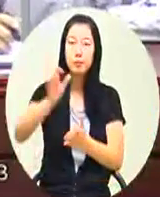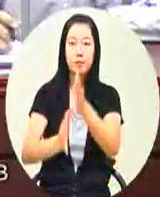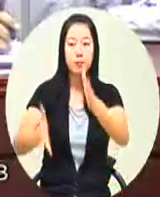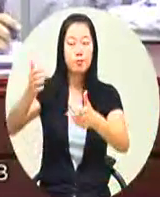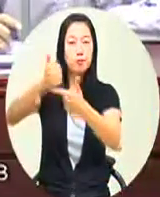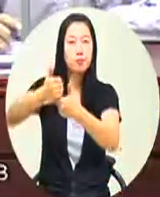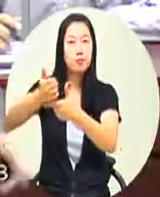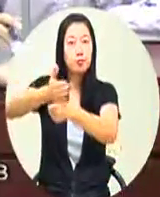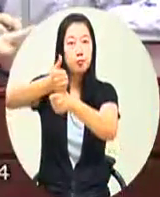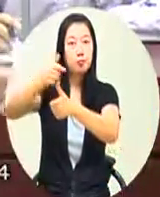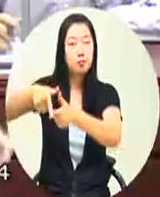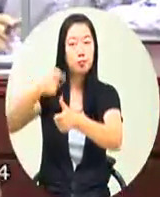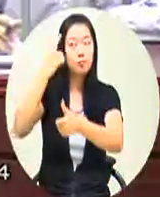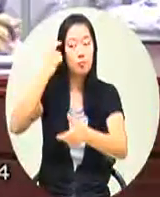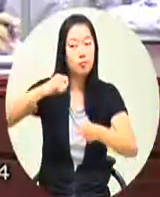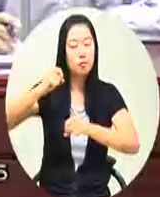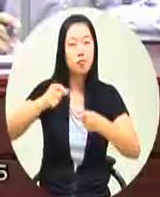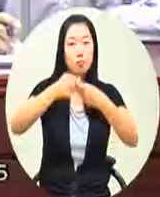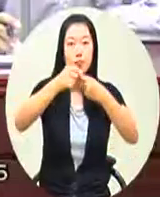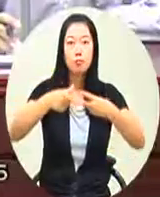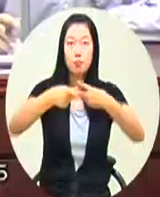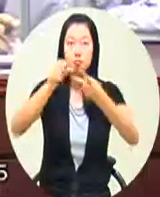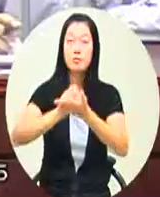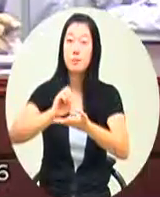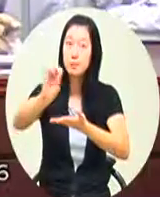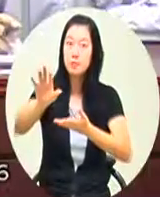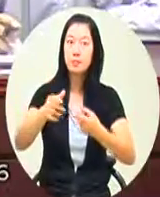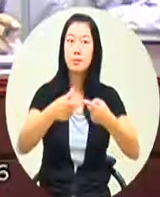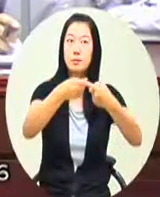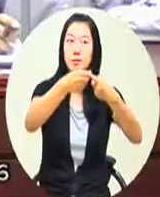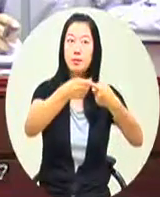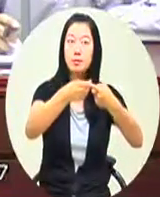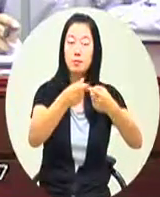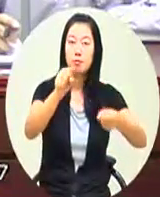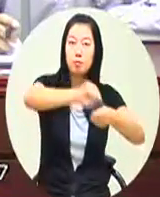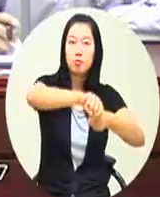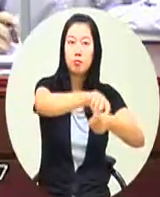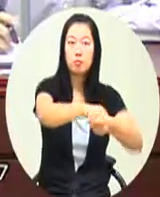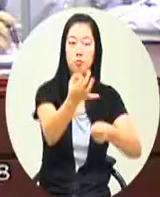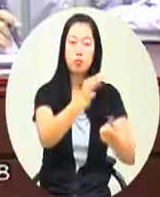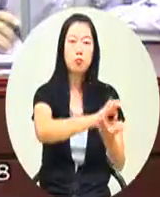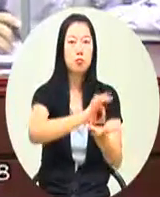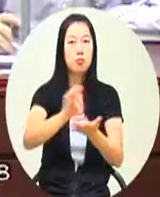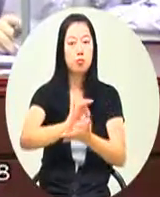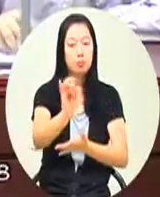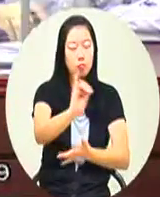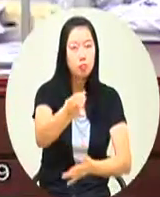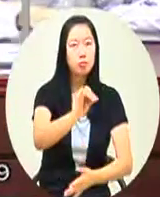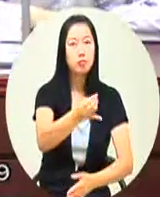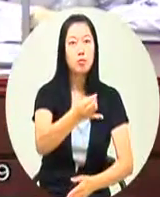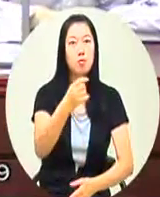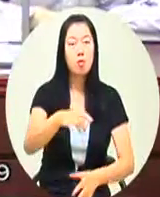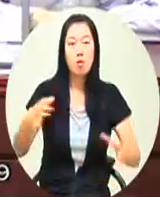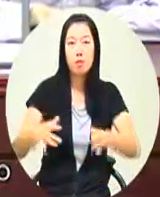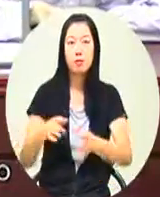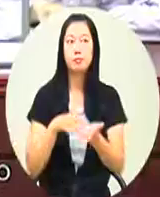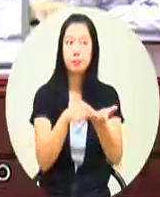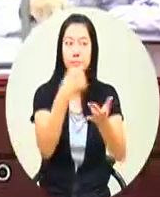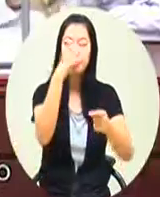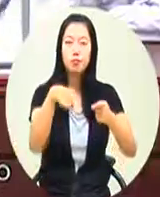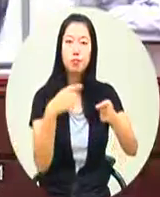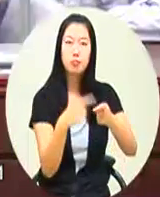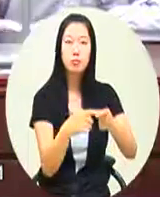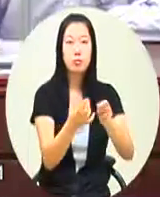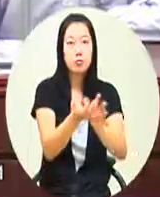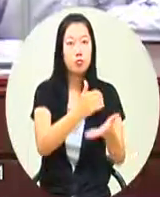案，一个两个计划，一个就是军校路的乡涵加大这个部分大概1000万，那列在流域综合治理计划，争取明年度经费补